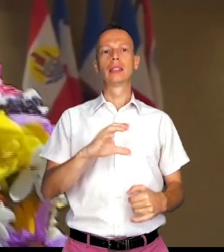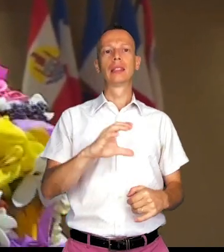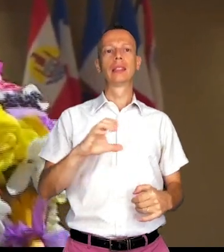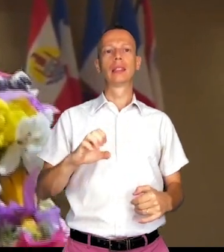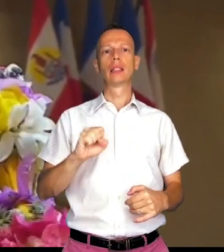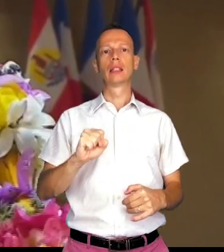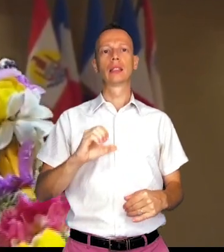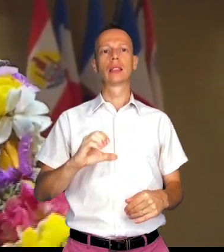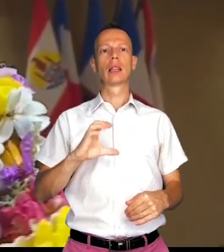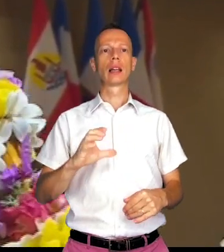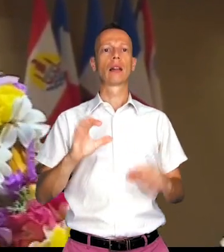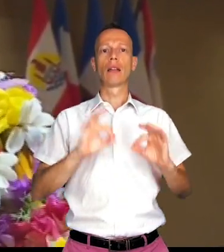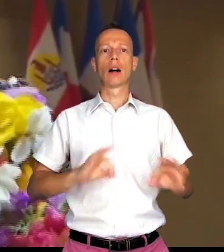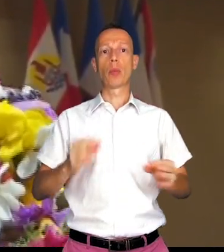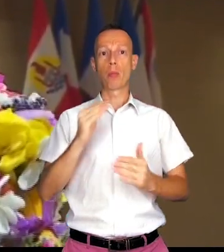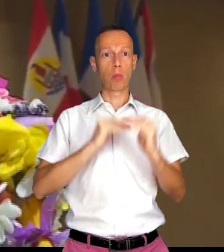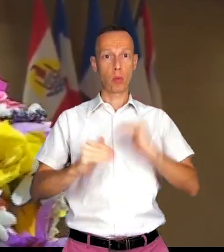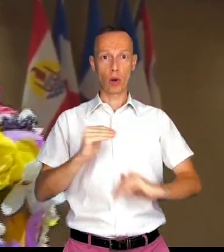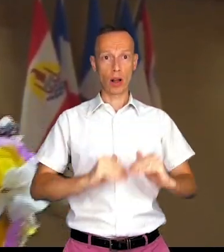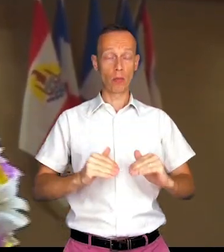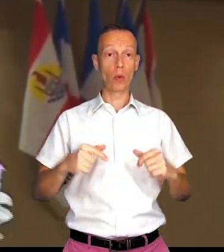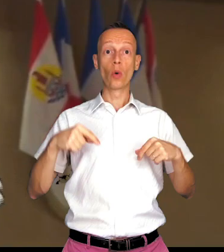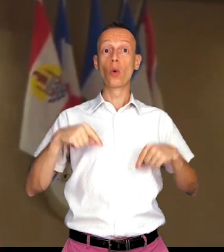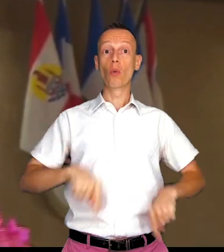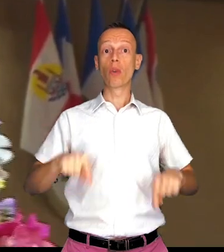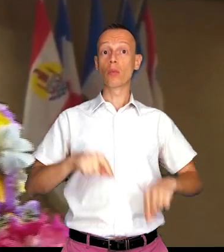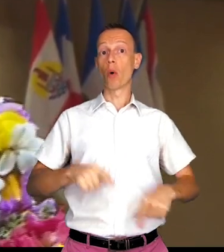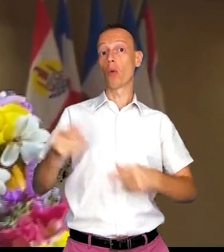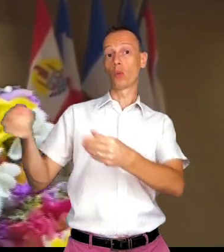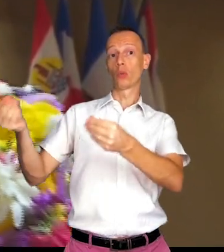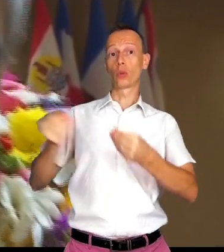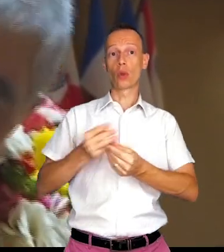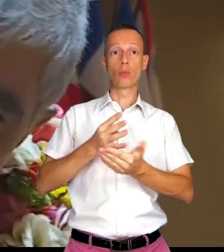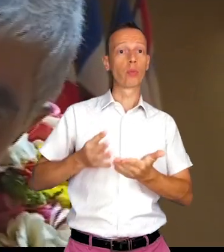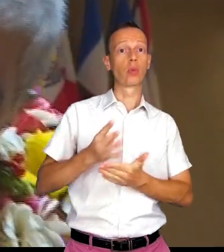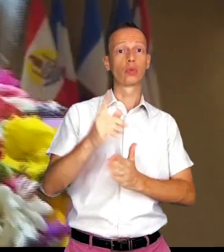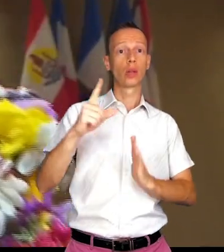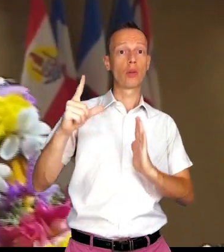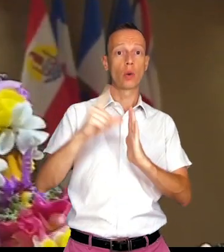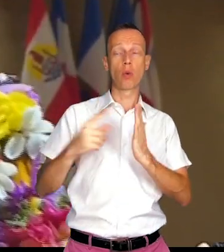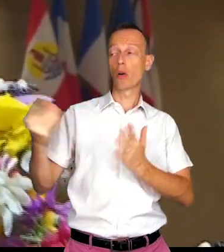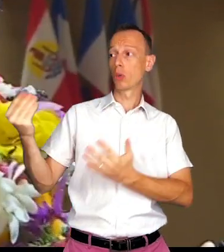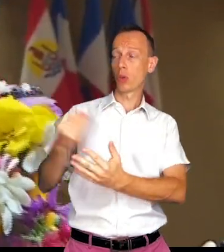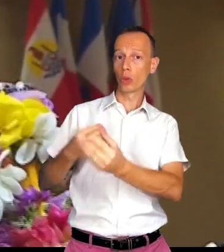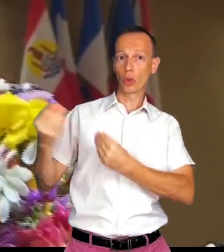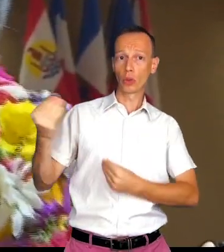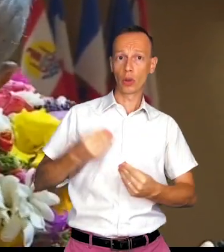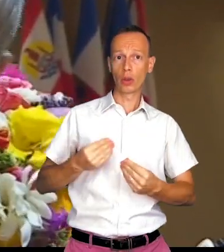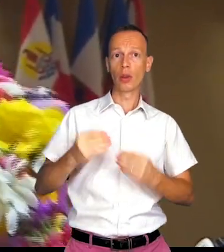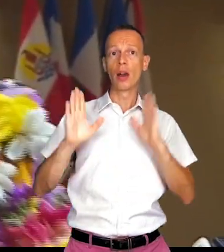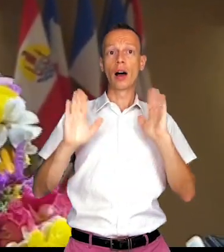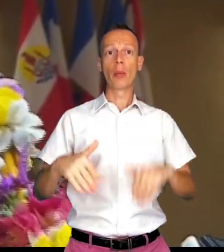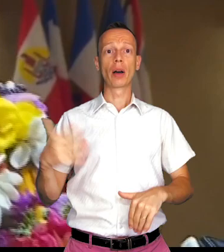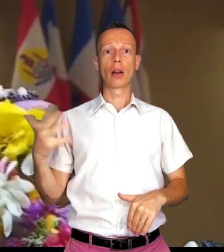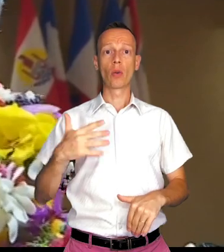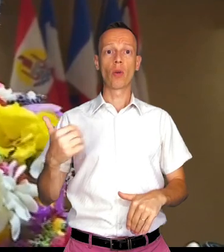Ici, au CESEC, il n'y pas de programme. Le gouvernement nous transmet les projets de loi.